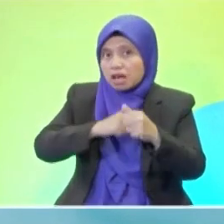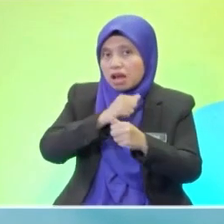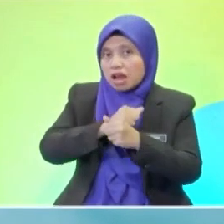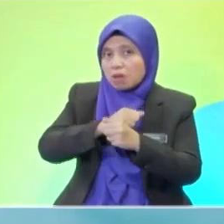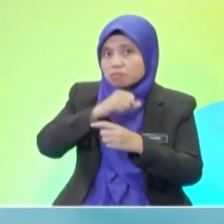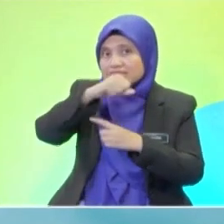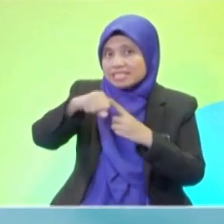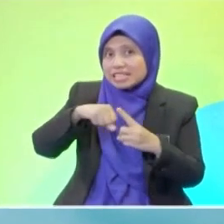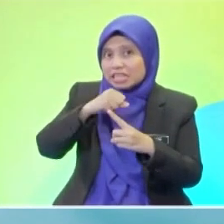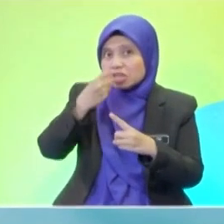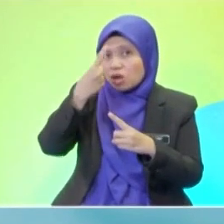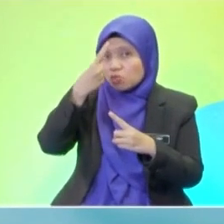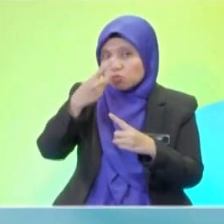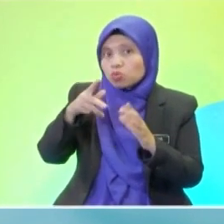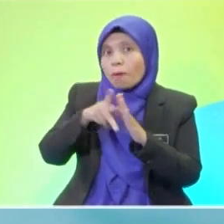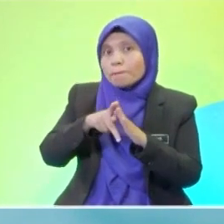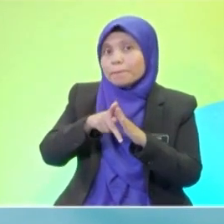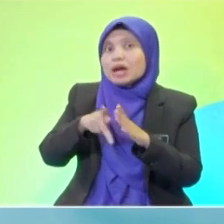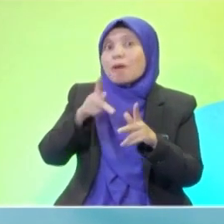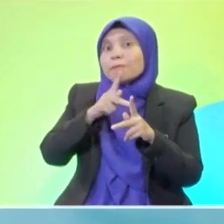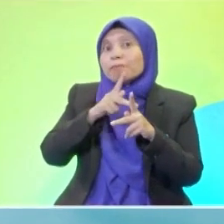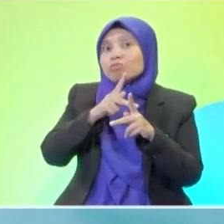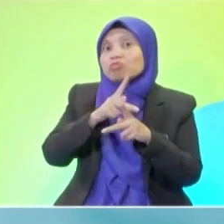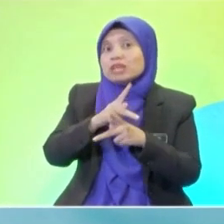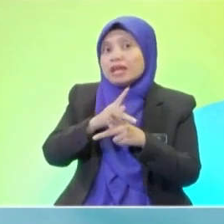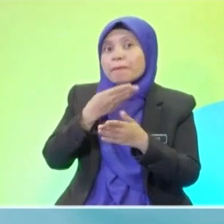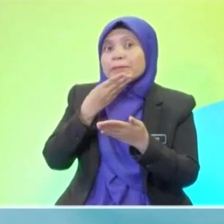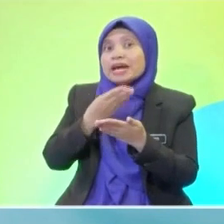untuk memelihara Laut Biru